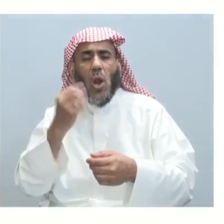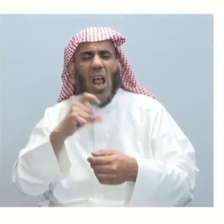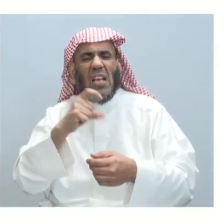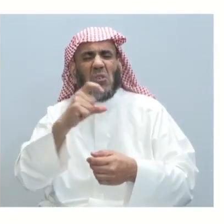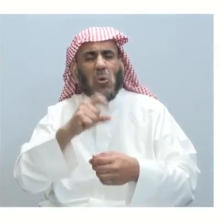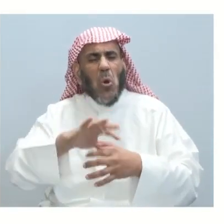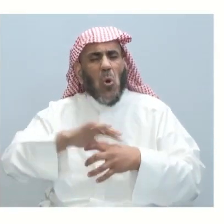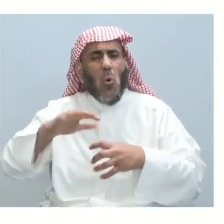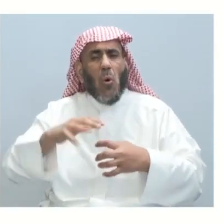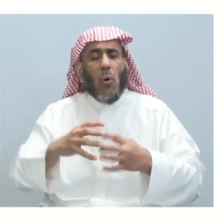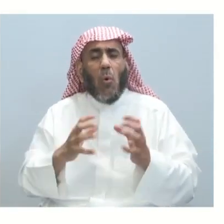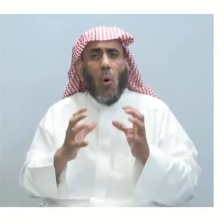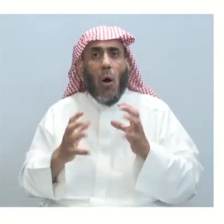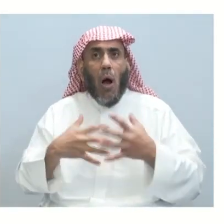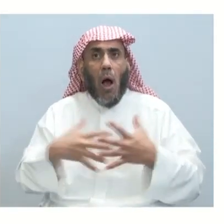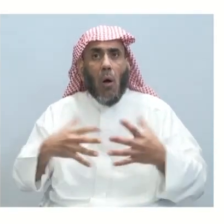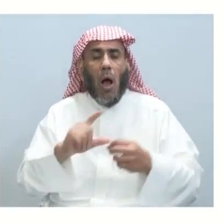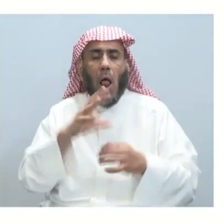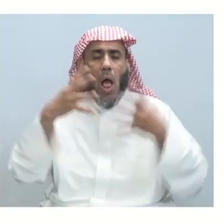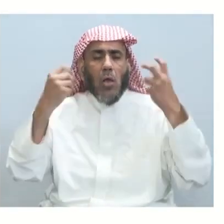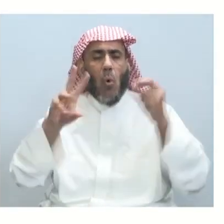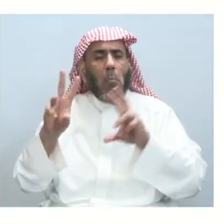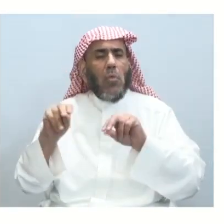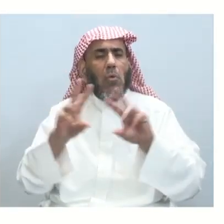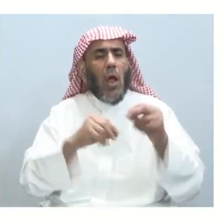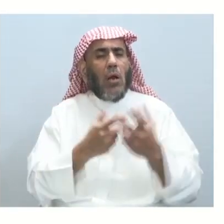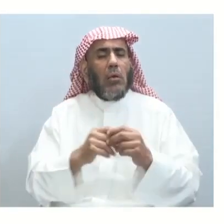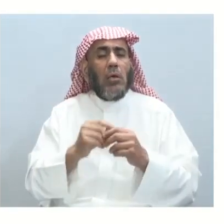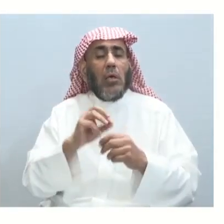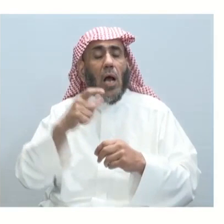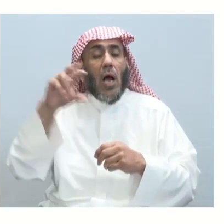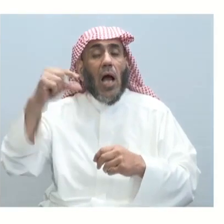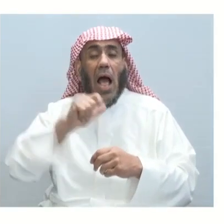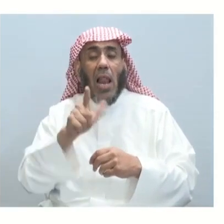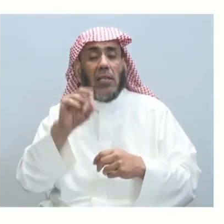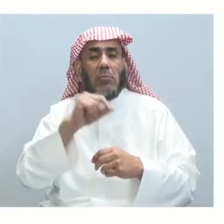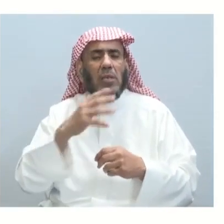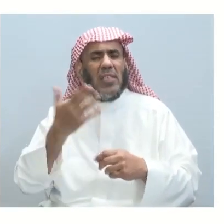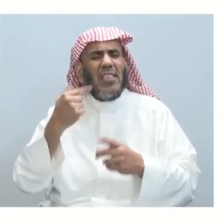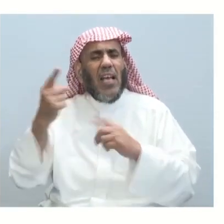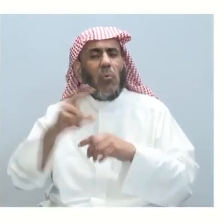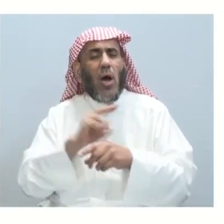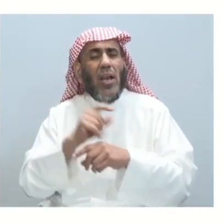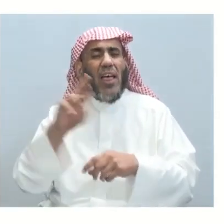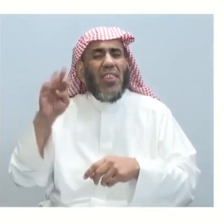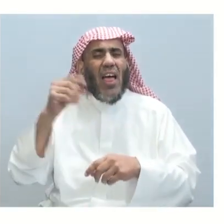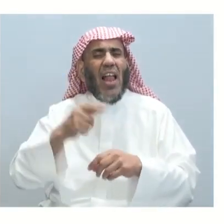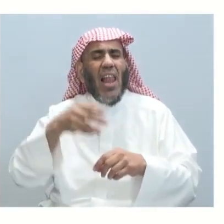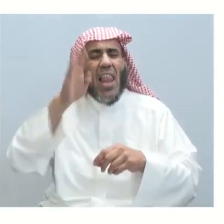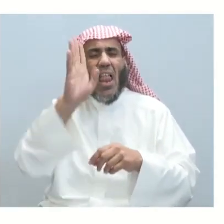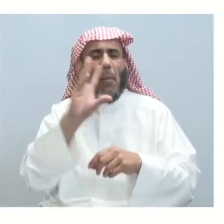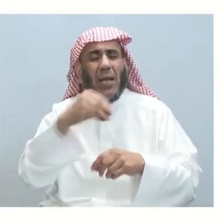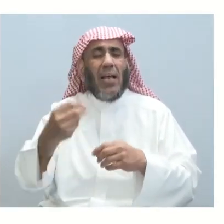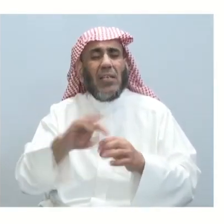تجب الهيبه قال الاسد وما مثل ذلك قال دمنه زعموا ان ثعلبا اتى اجمه فيها